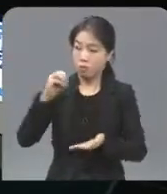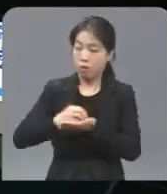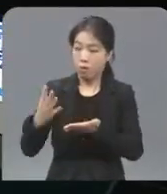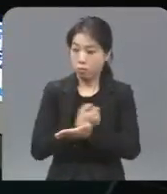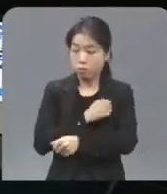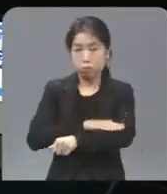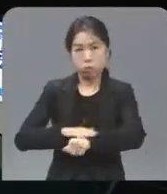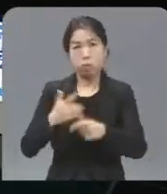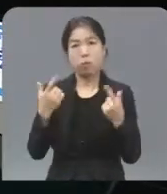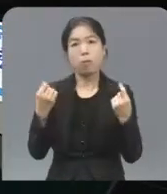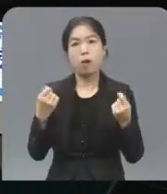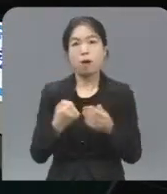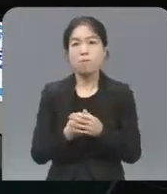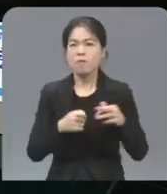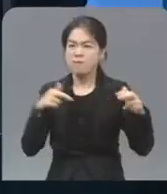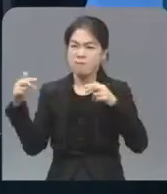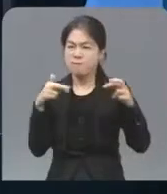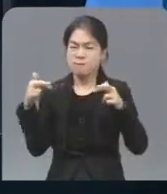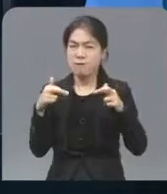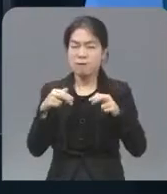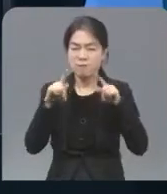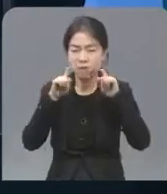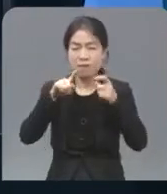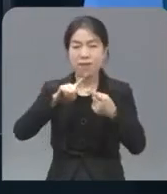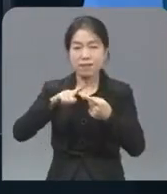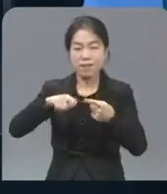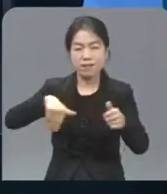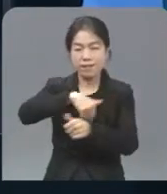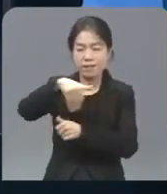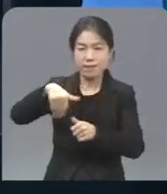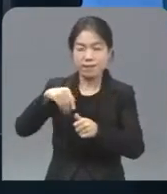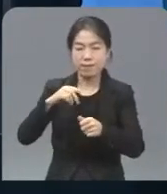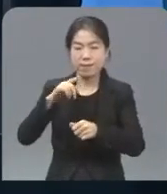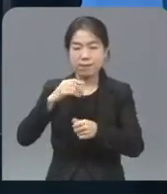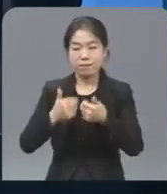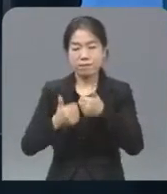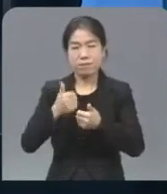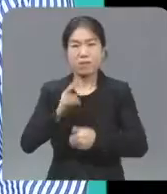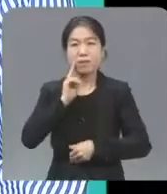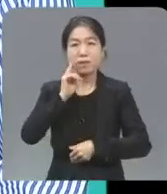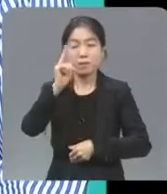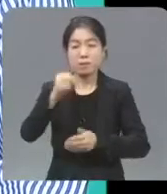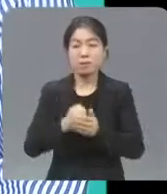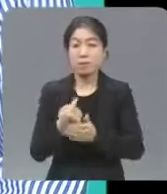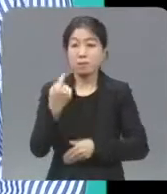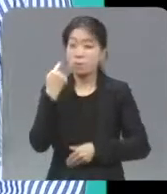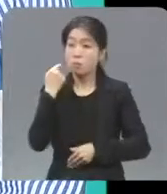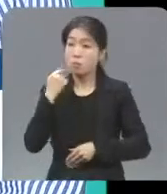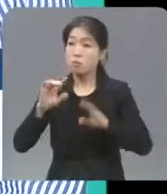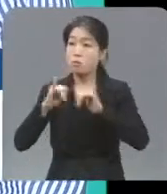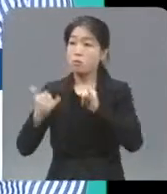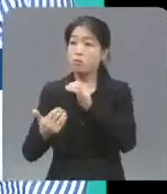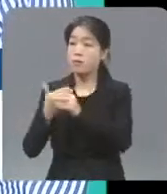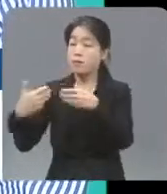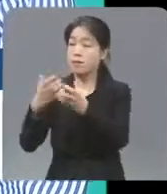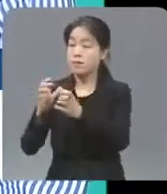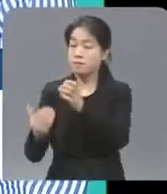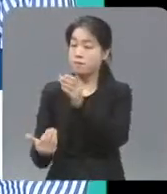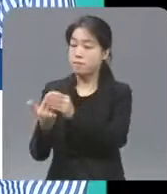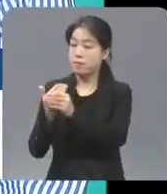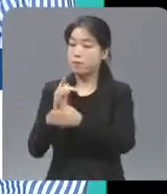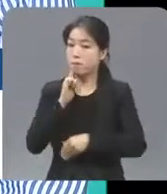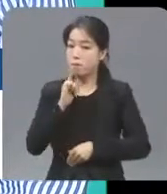주도권 토론 내내 대장 지구 의혹을 둘러싼 공방 으로 갈등은 고조 됐습니다 버전은 국민의 김 게이트 다